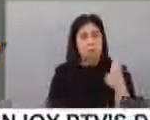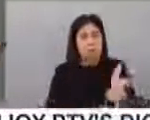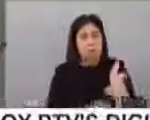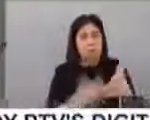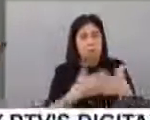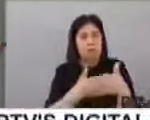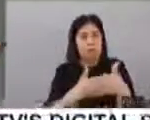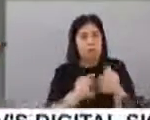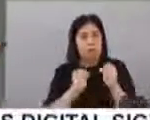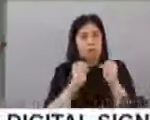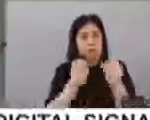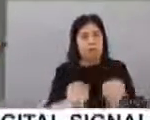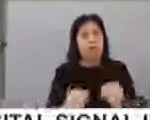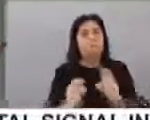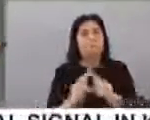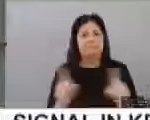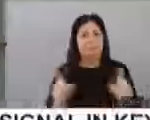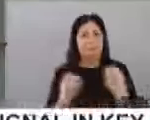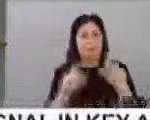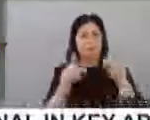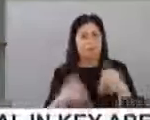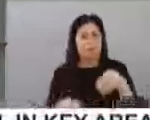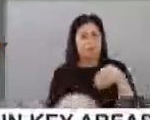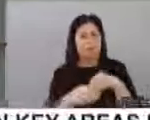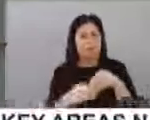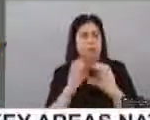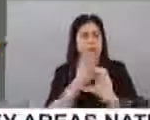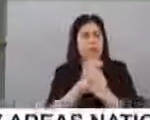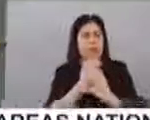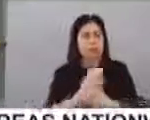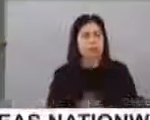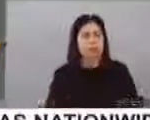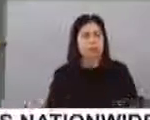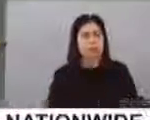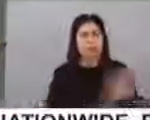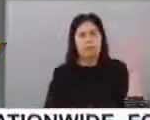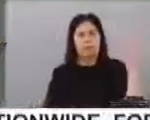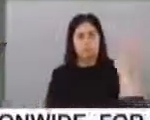Bernard Haudian para sa Morning Show ng Bayan, Rise and Shine Pilipinas!